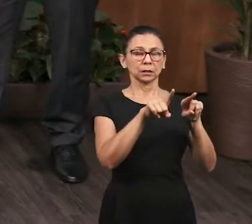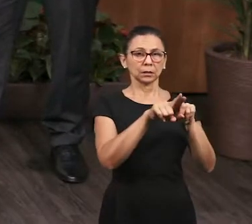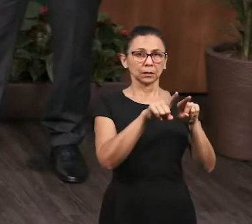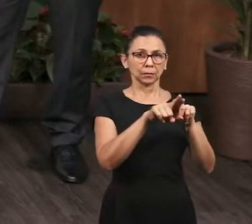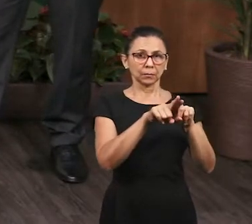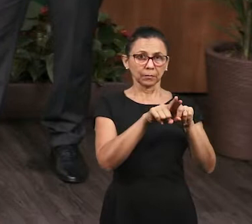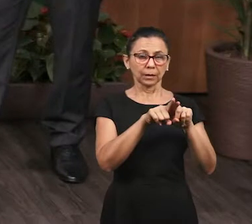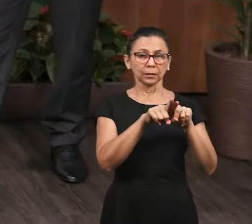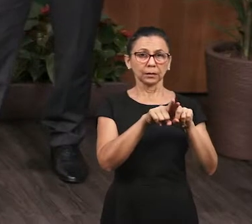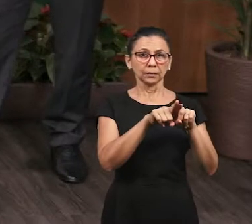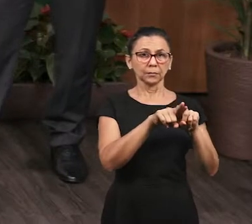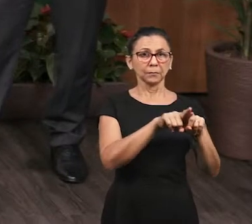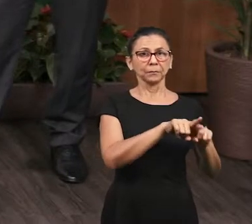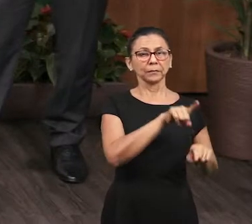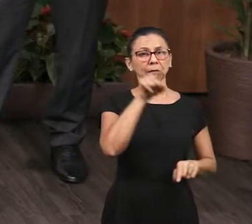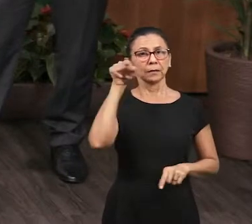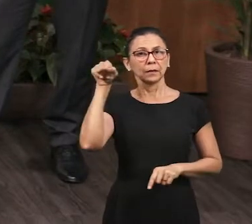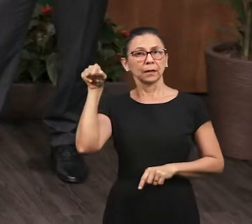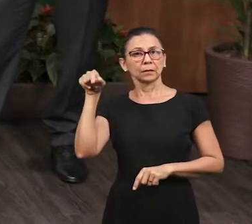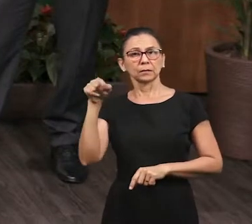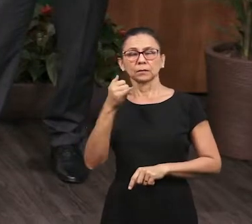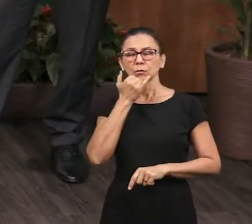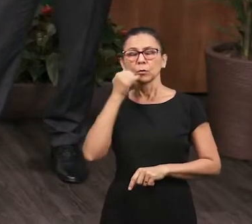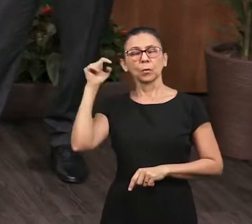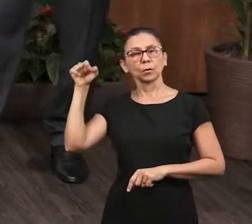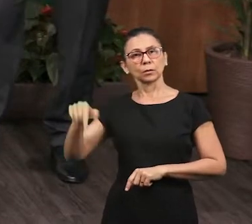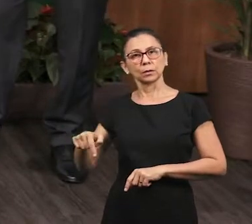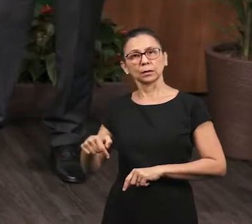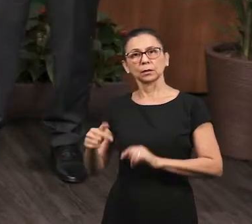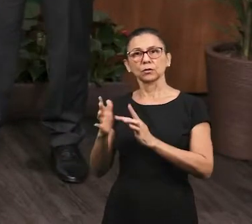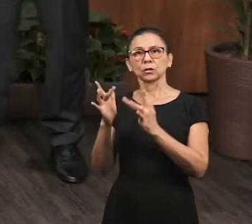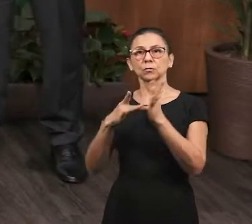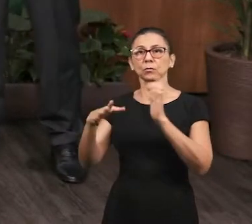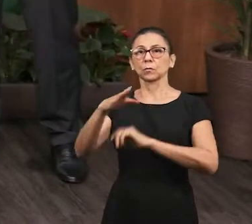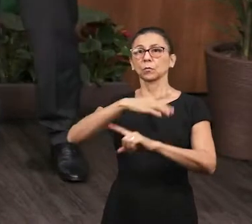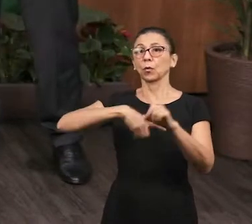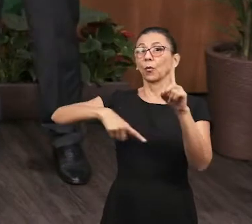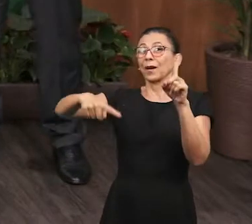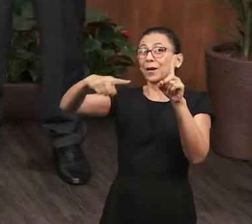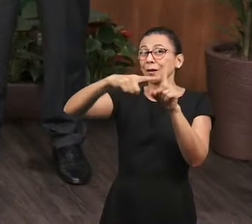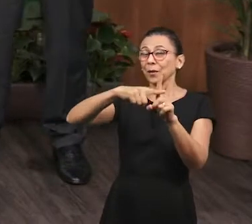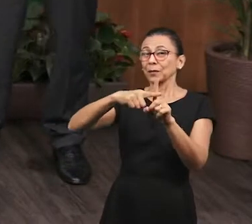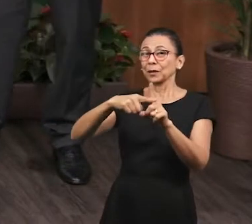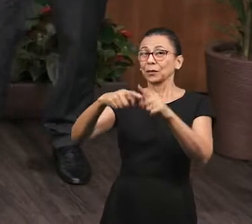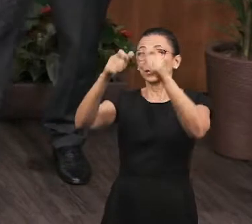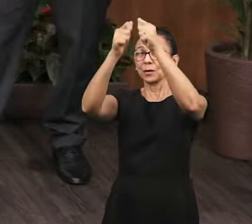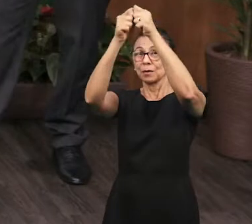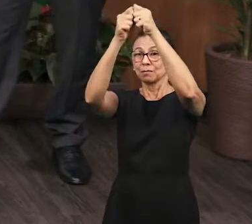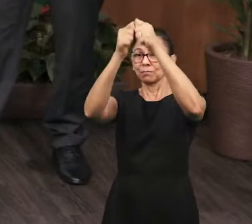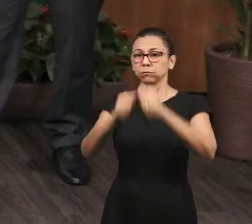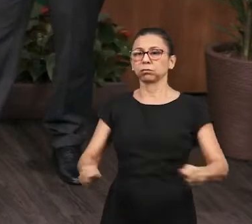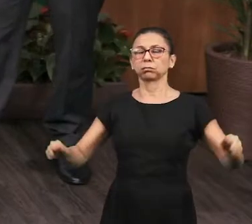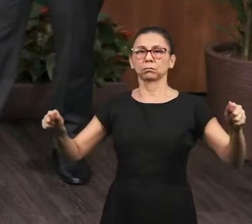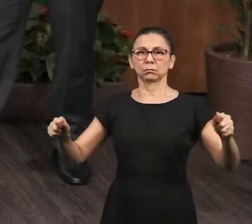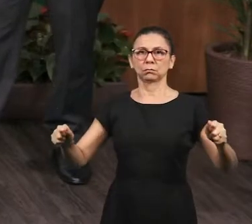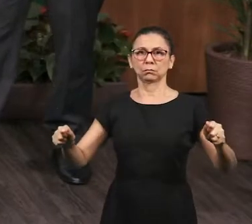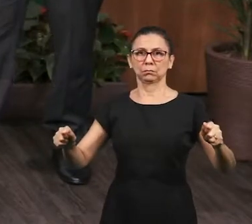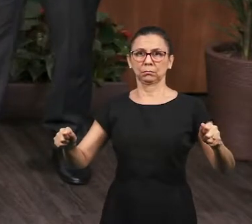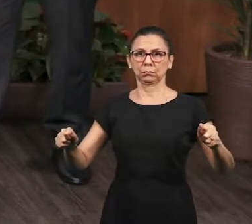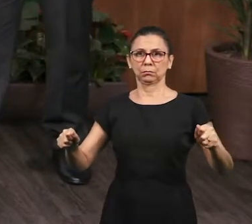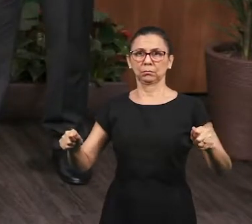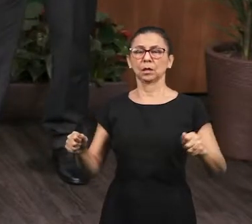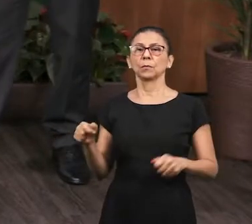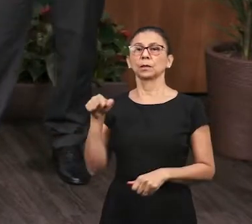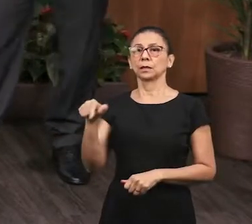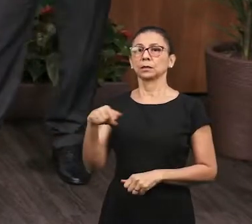которая разорвалась, когда Иисус умер на кресте, на самом деле этот храм, в нем